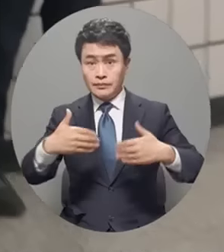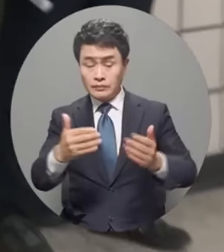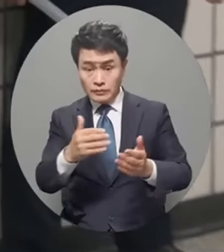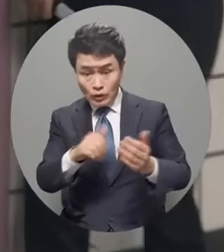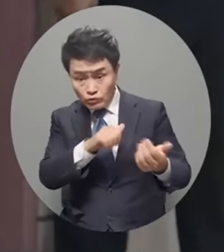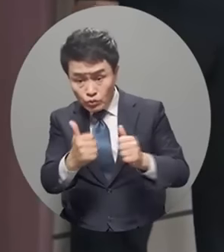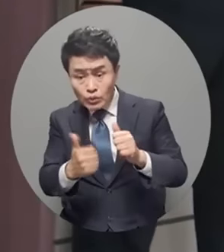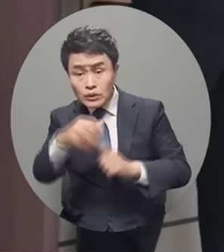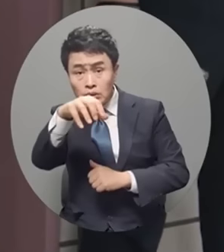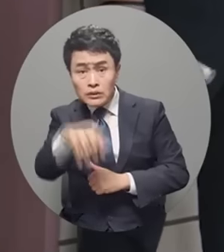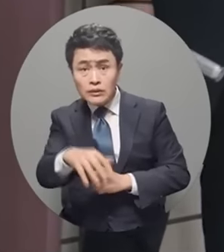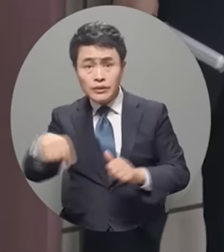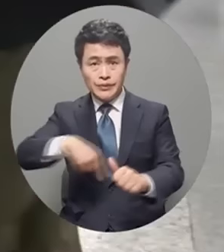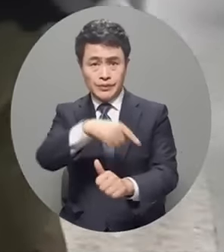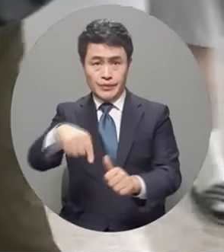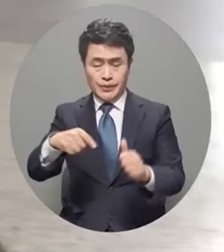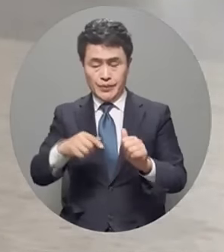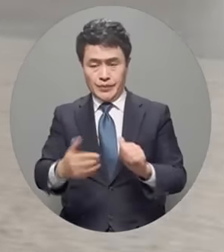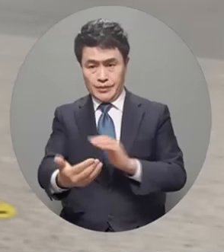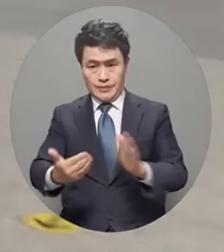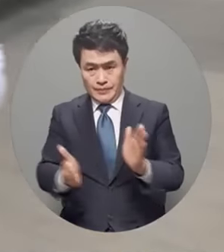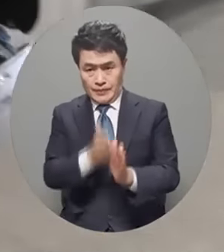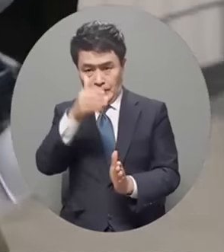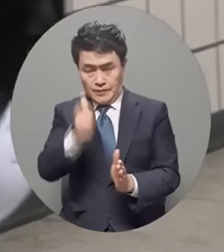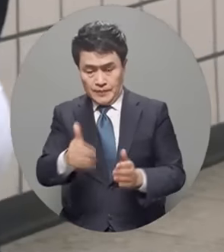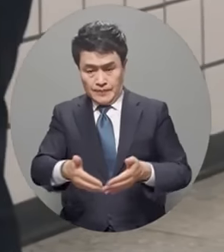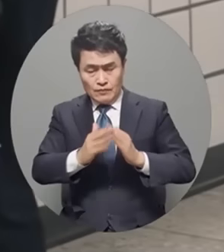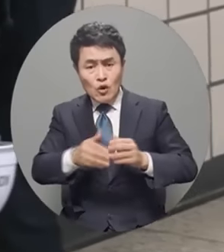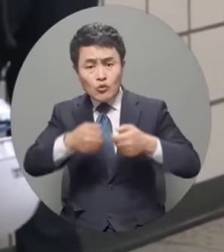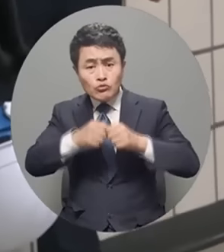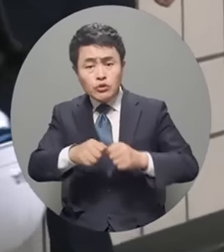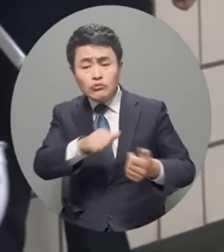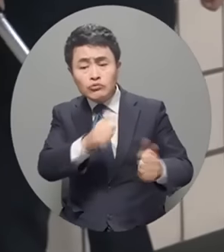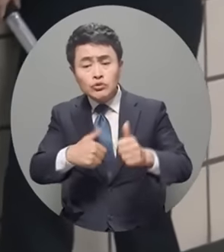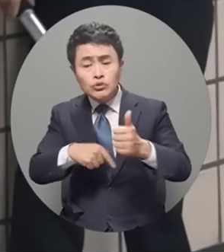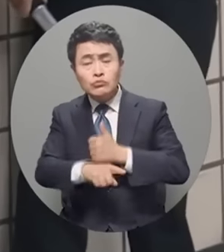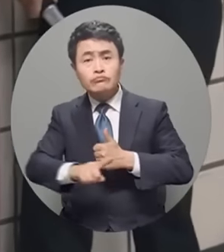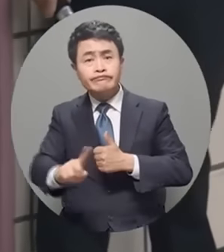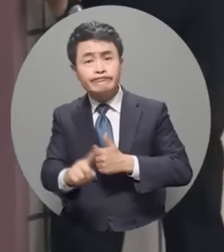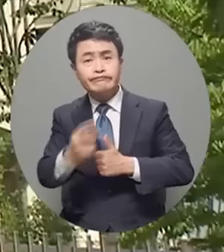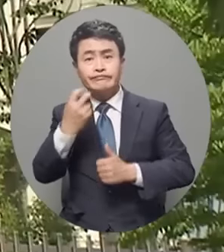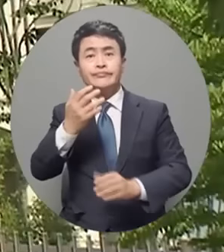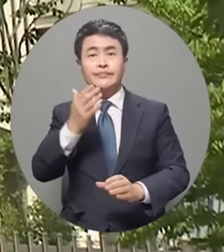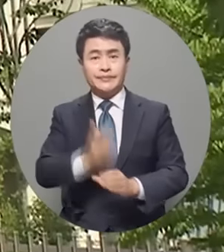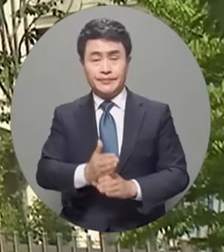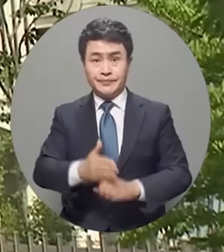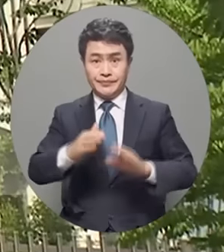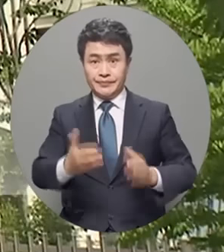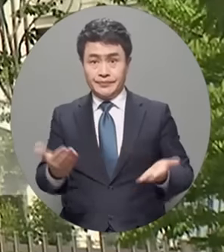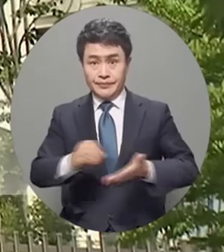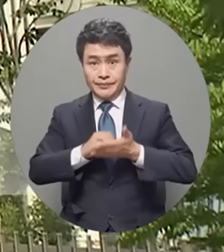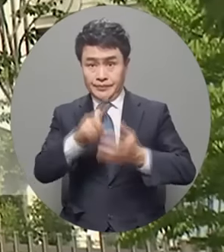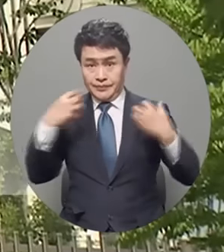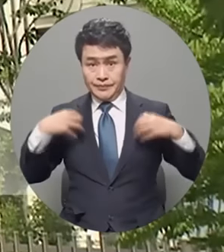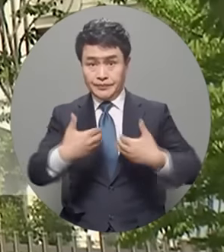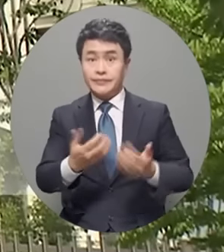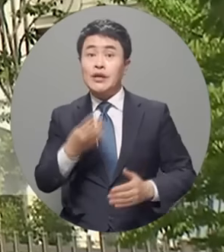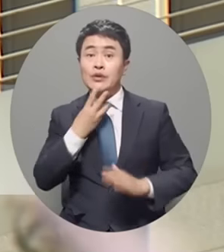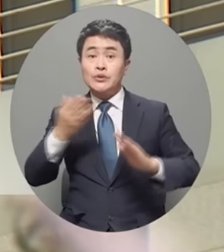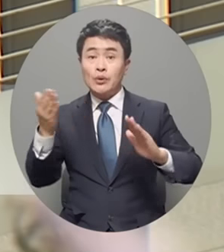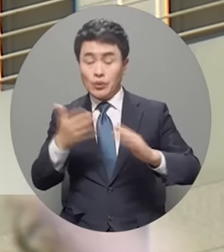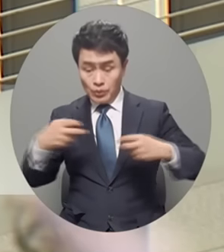발생한 연신내역에 현장 대책본부를 차리고 구체적인 사고 원인 조사에 나섰습니다. 고용노동부는 서울교통공사에